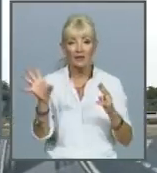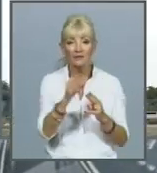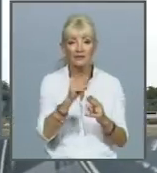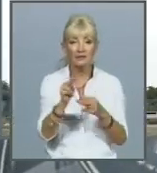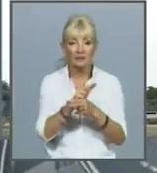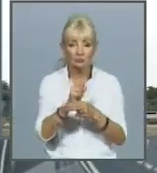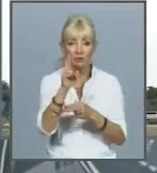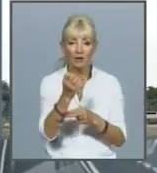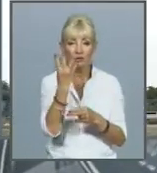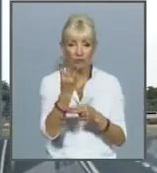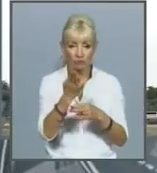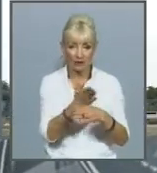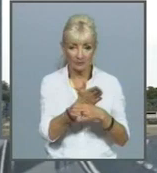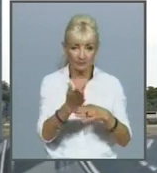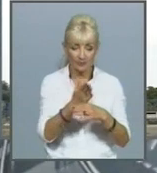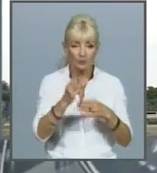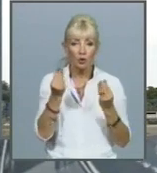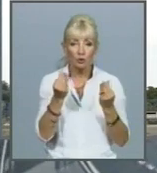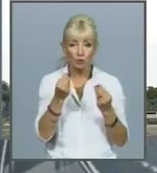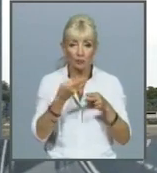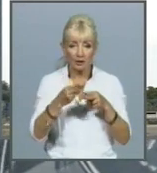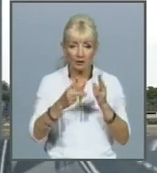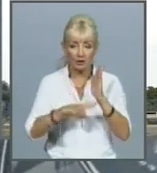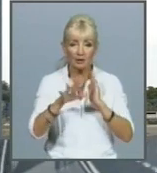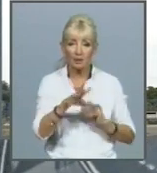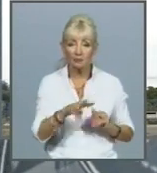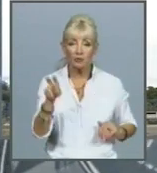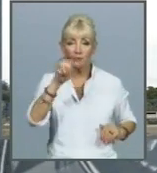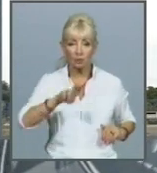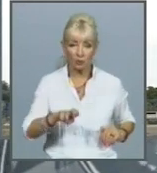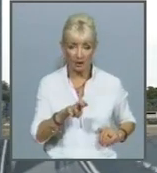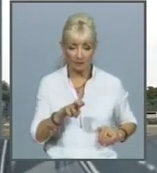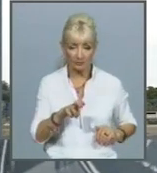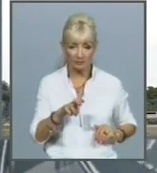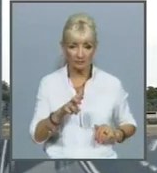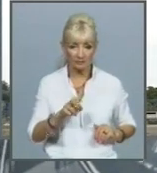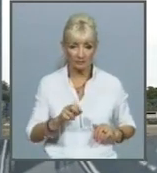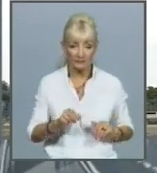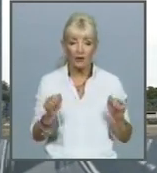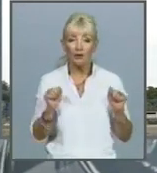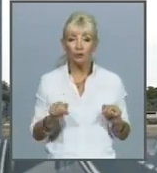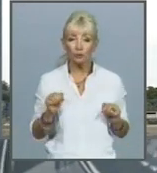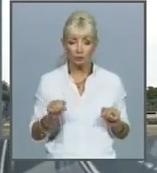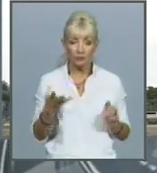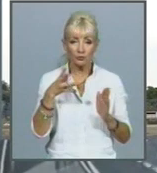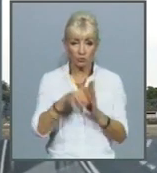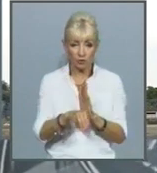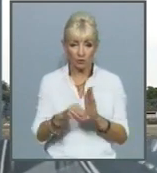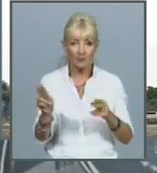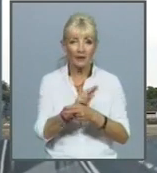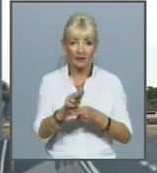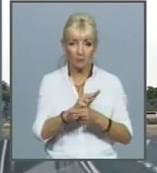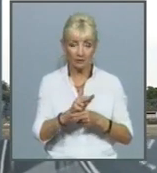комплекса. Сумма кредита составляет порядка 65 миллионов долларов. Здесь включено